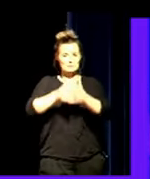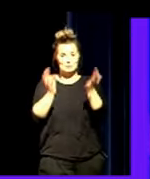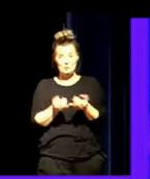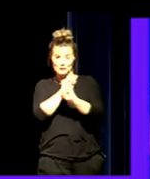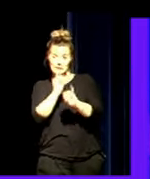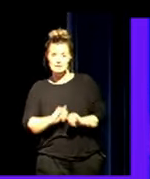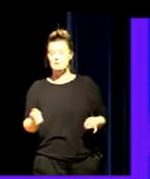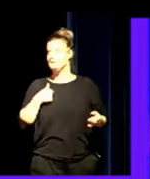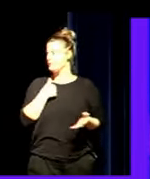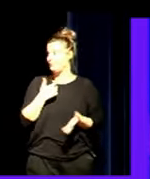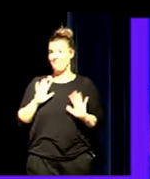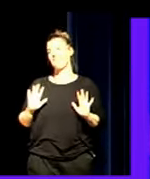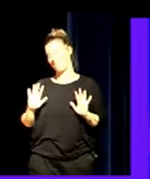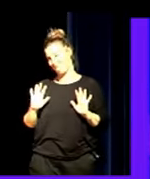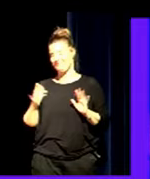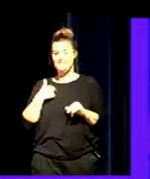Eta ni...